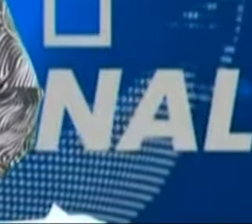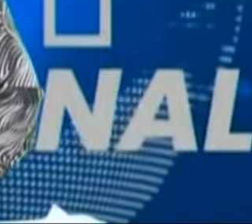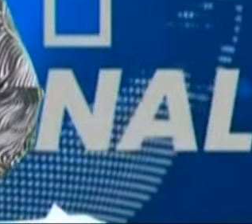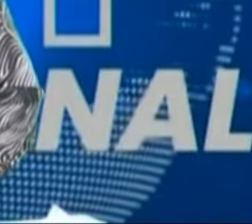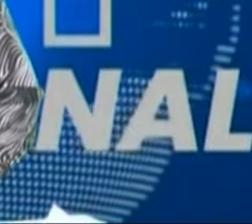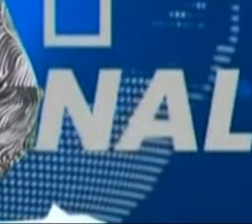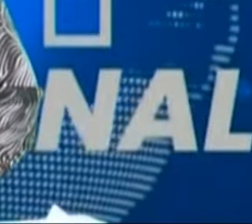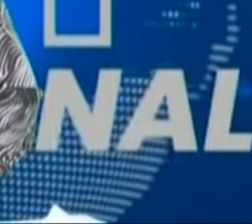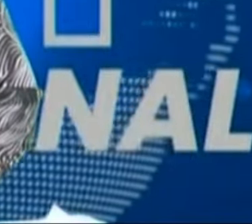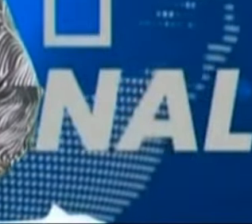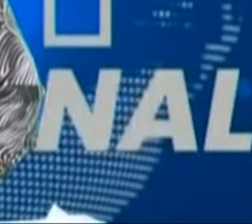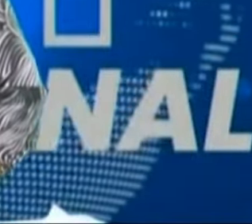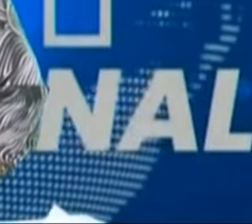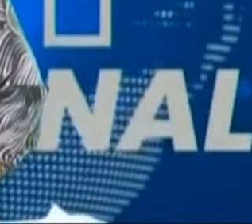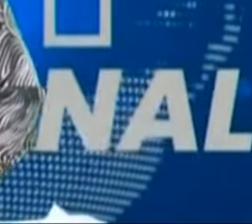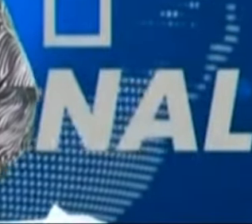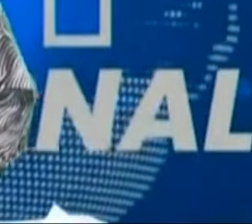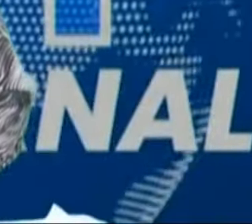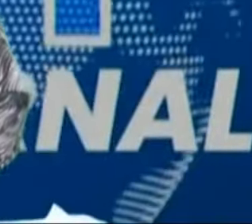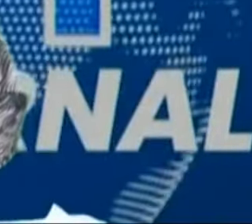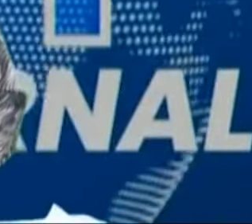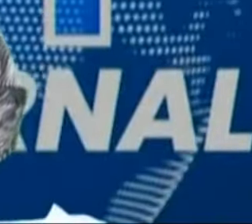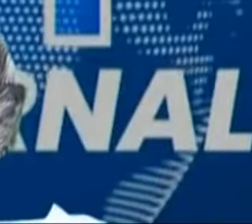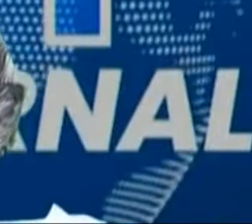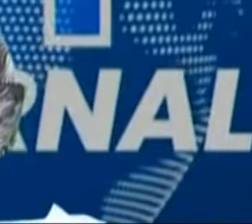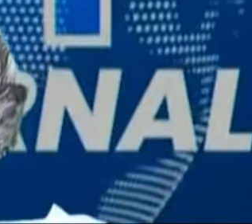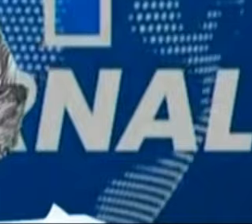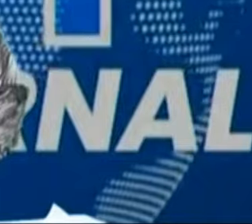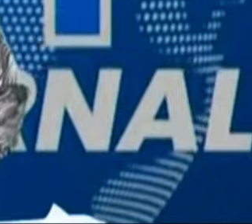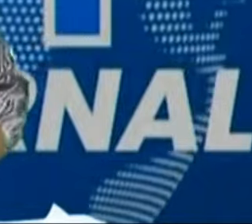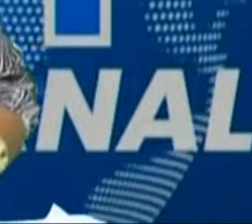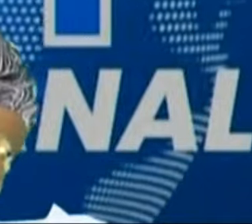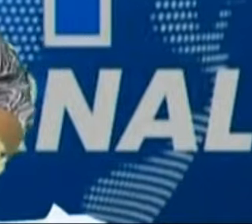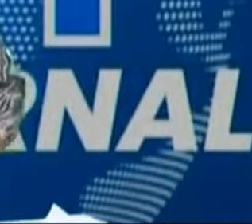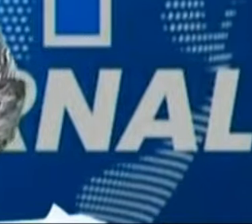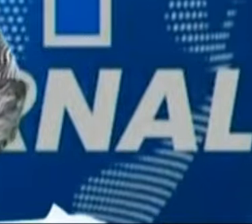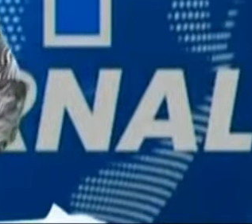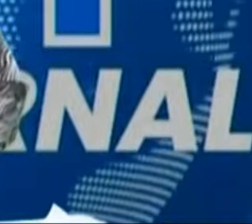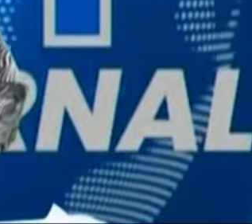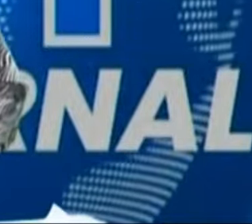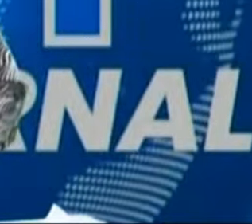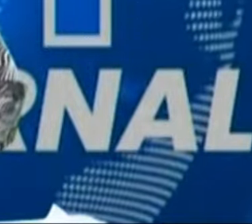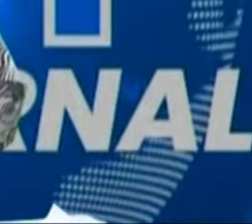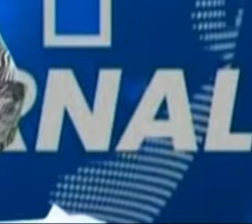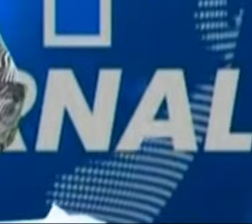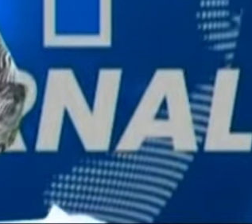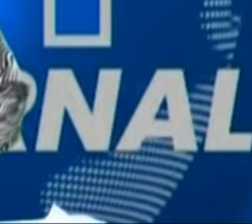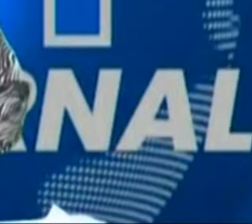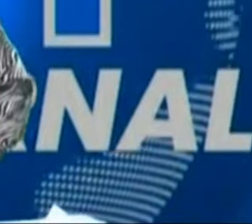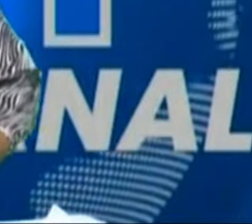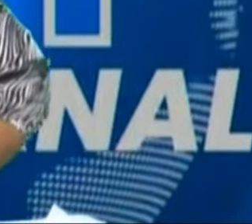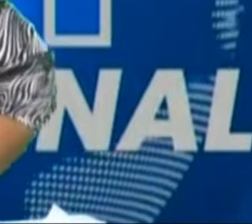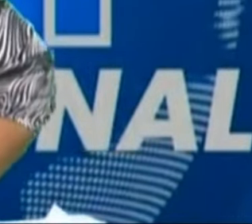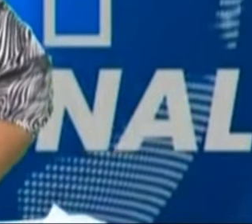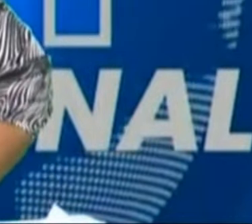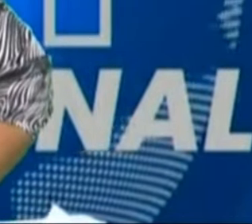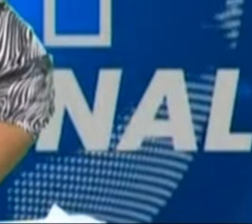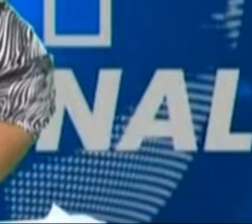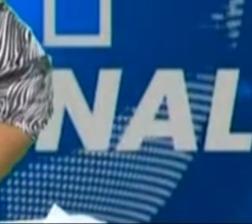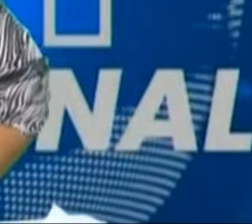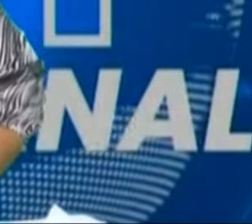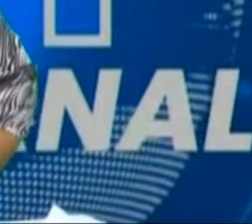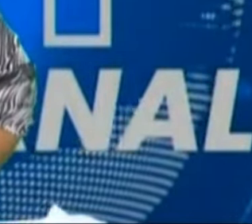de N'Djamena au Tchad, rebaptisée Félix-Antoine Tshisekedi, un honneur fait au chef de l'État par son homologue tchadien pour